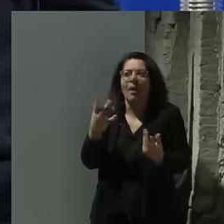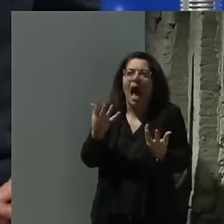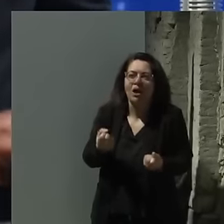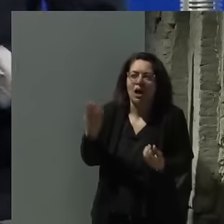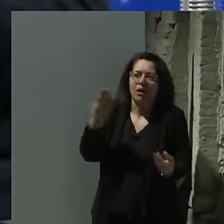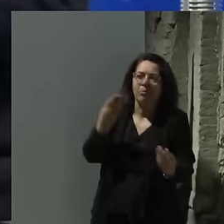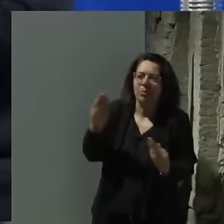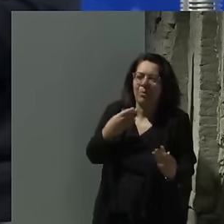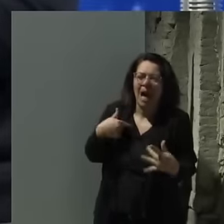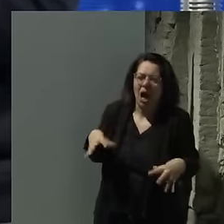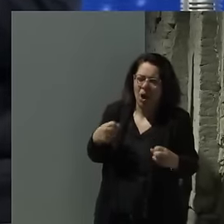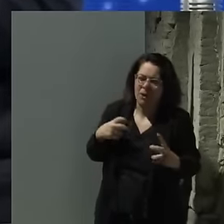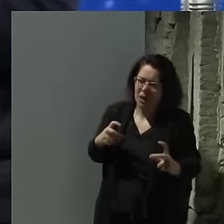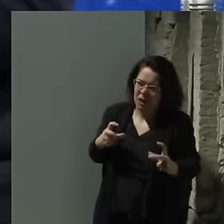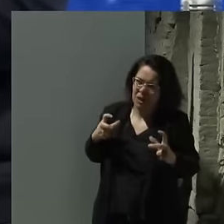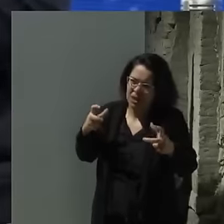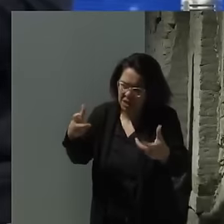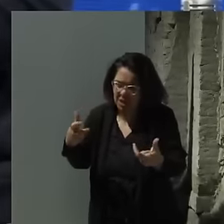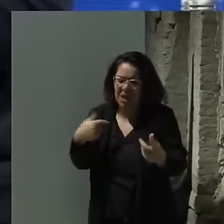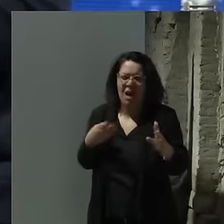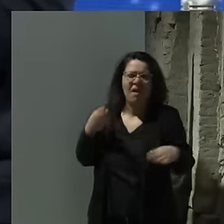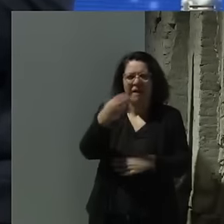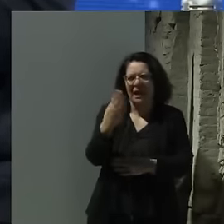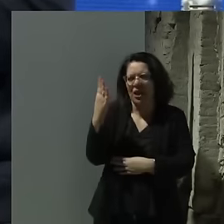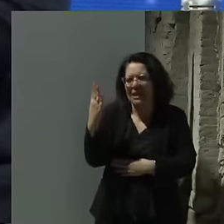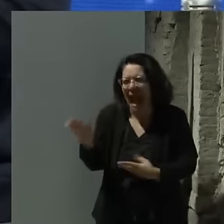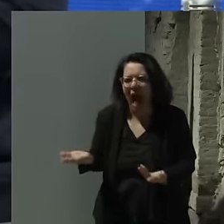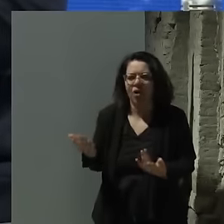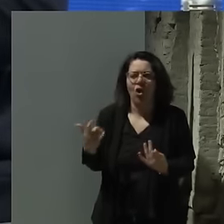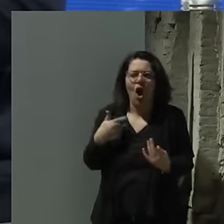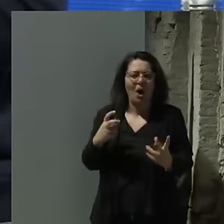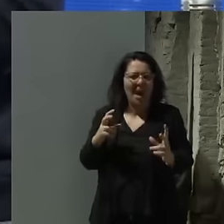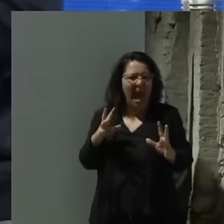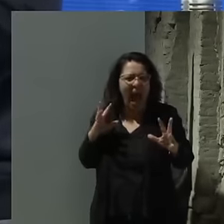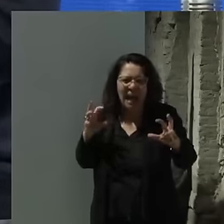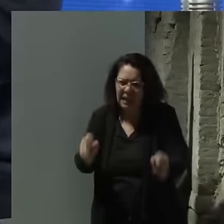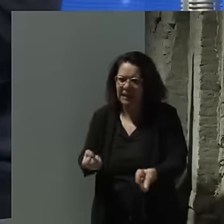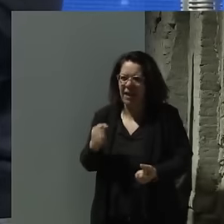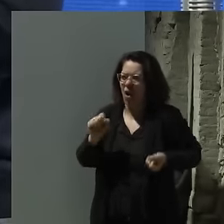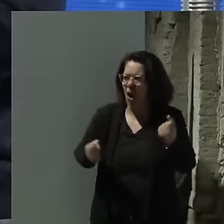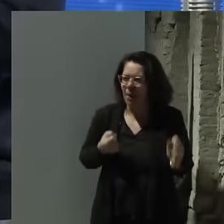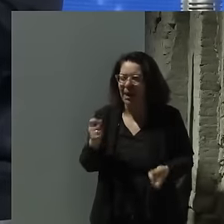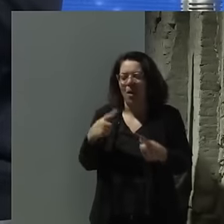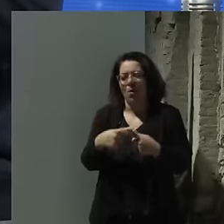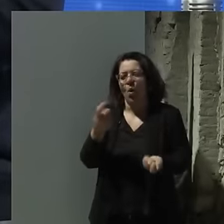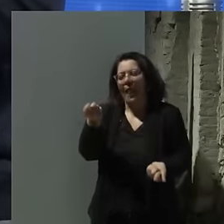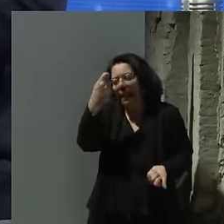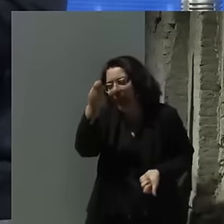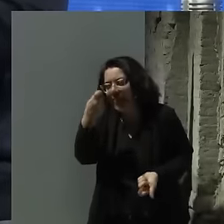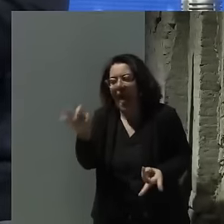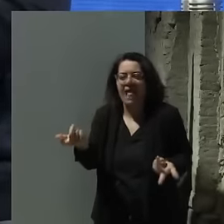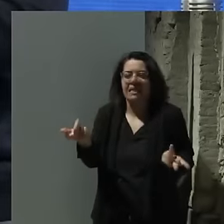ho iniziato a diventare aggressivo, violento, andare allo stadio per sfogare la mia aggressività, ho iniziato a avere problemi di dipendenze. Ho